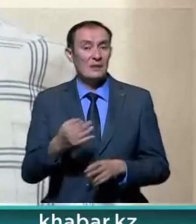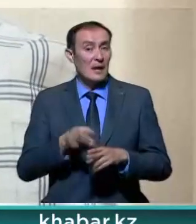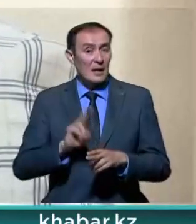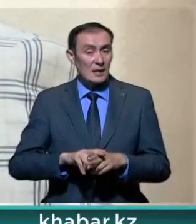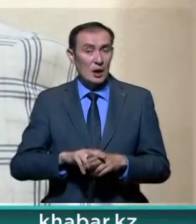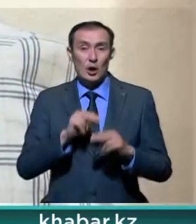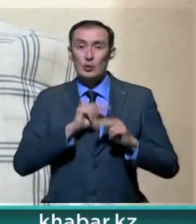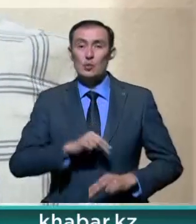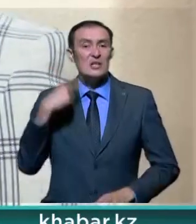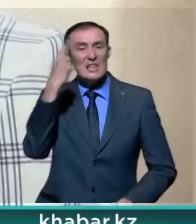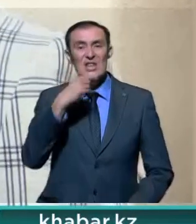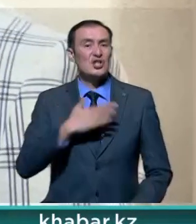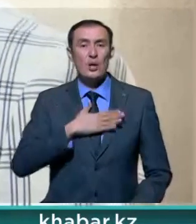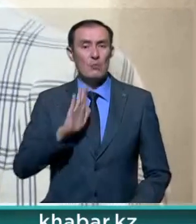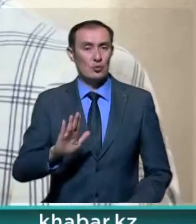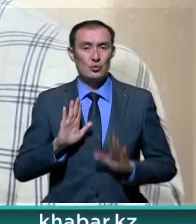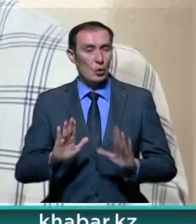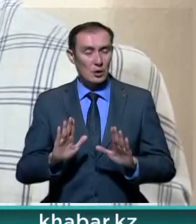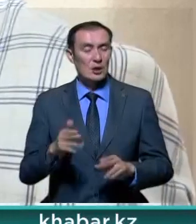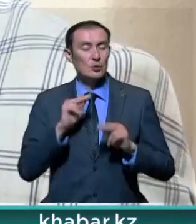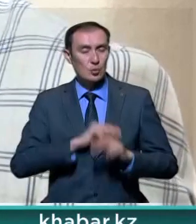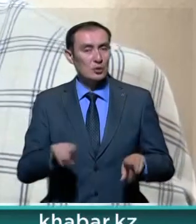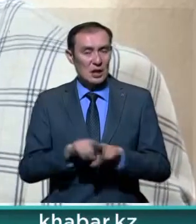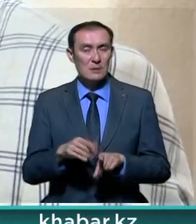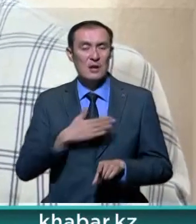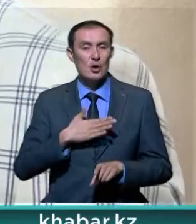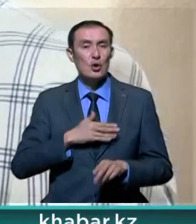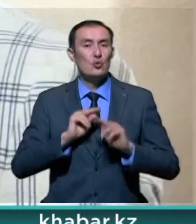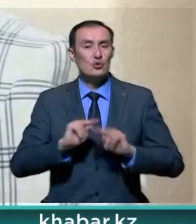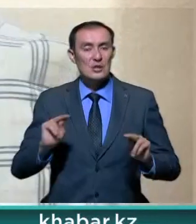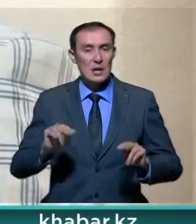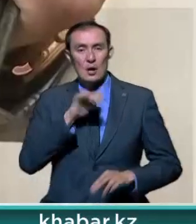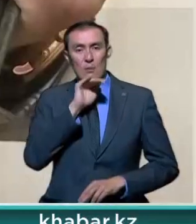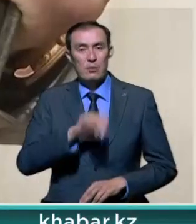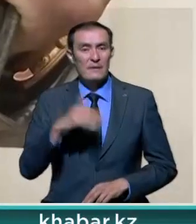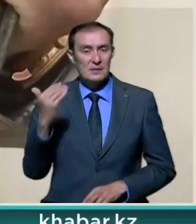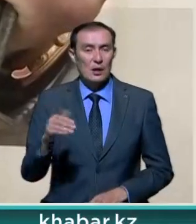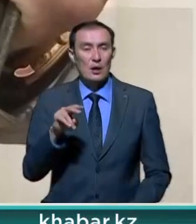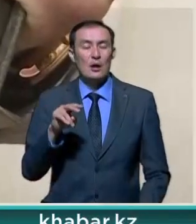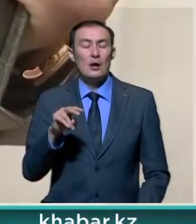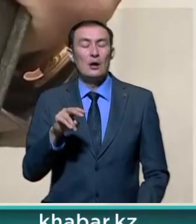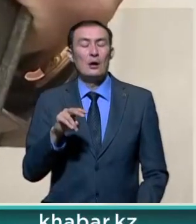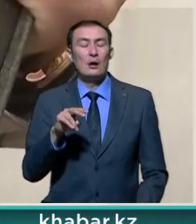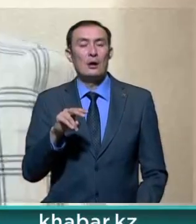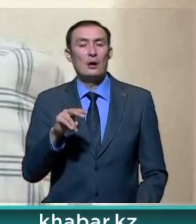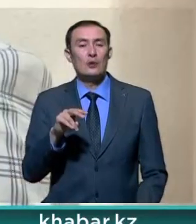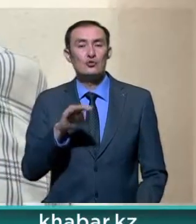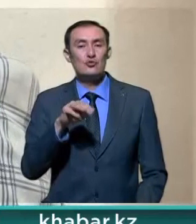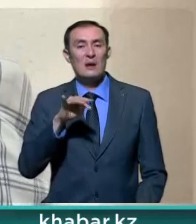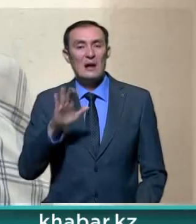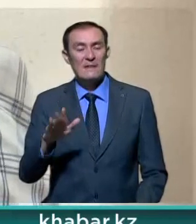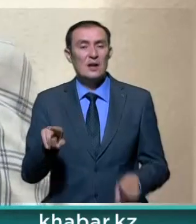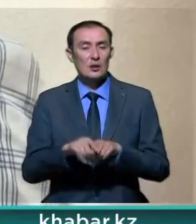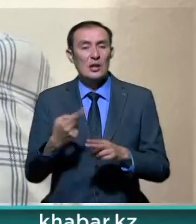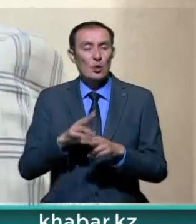во-первых, труд не мой личный. Здесь труд моих учителей, профессора Лоховского, Мурбея Дурханса Жумакаева, которые меня